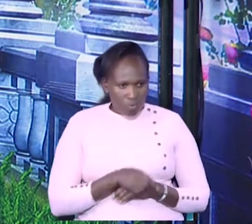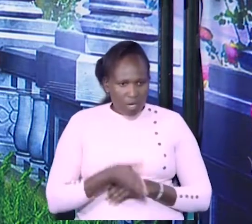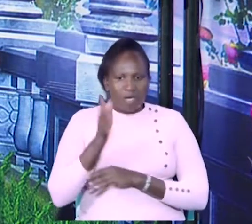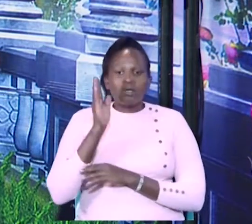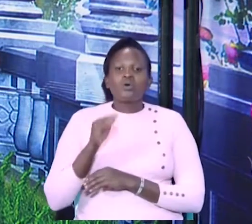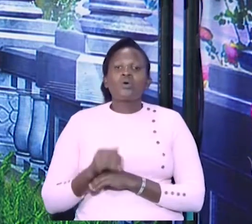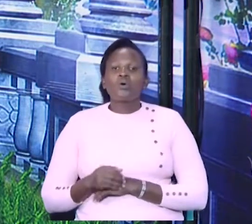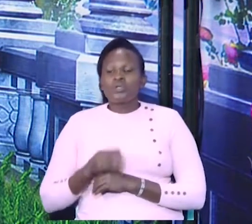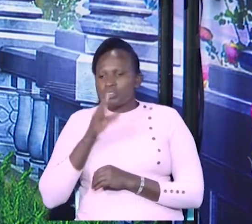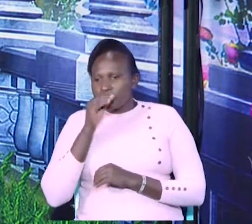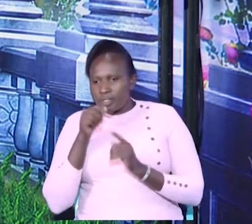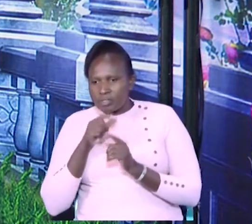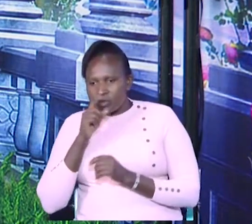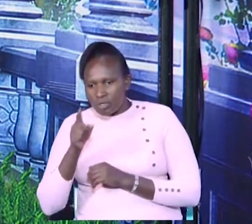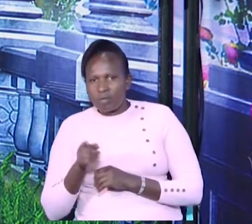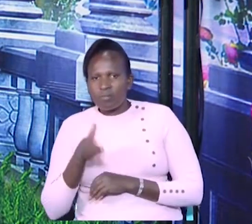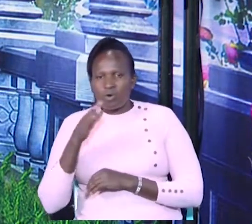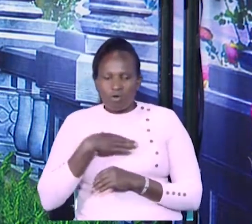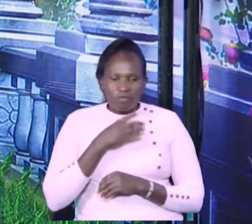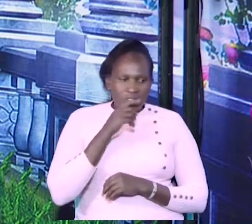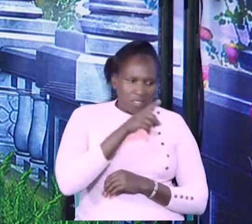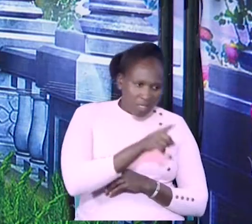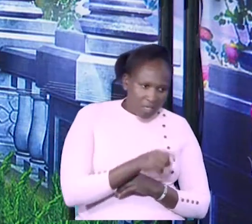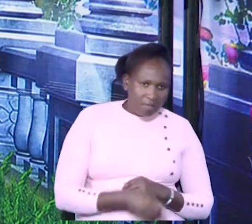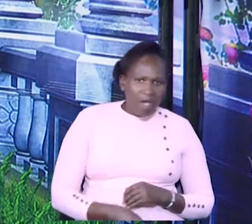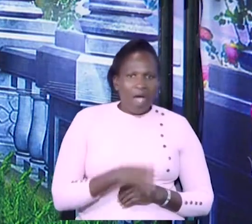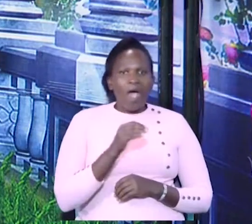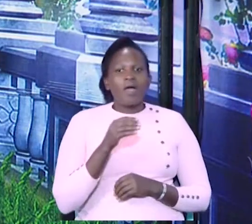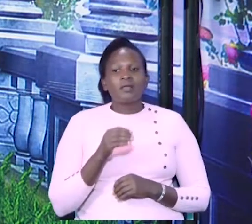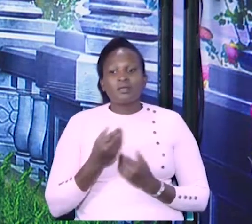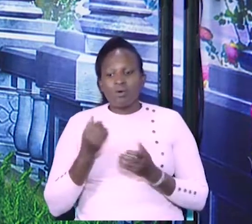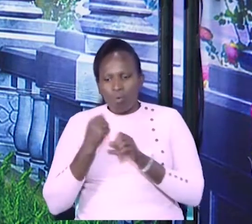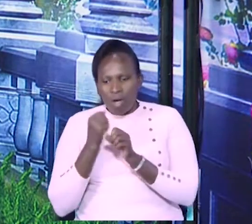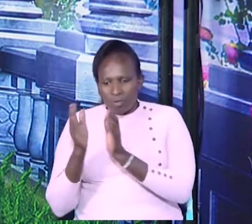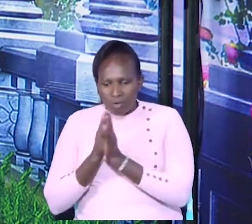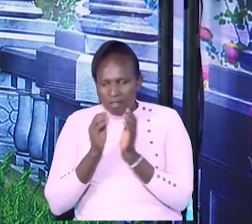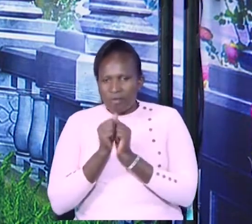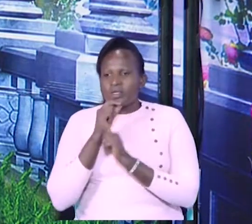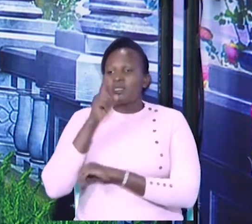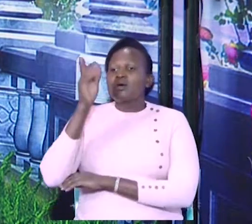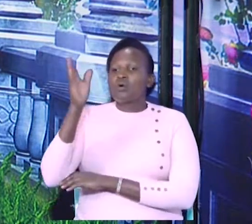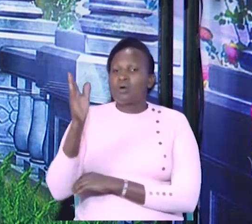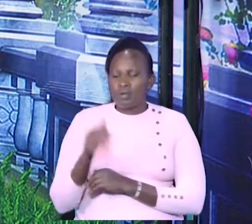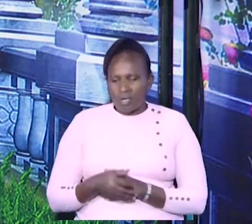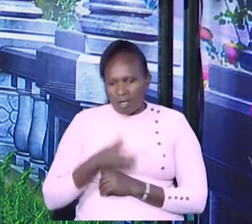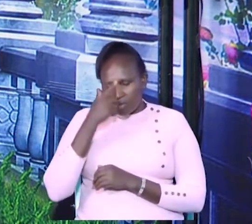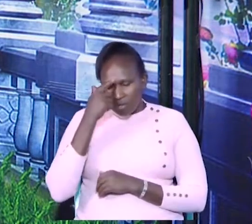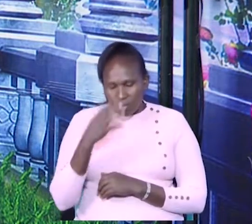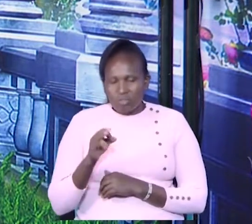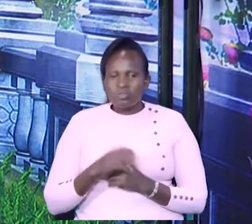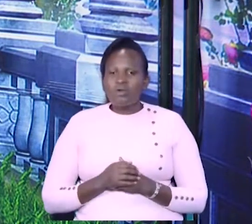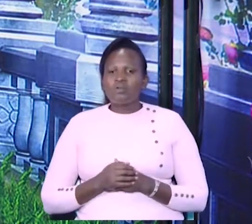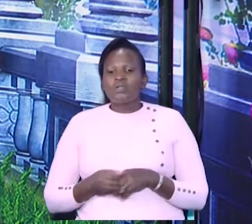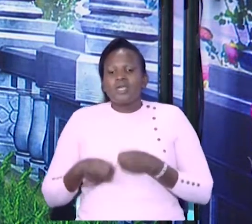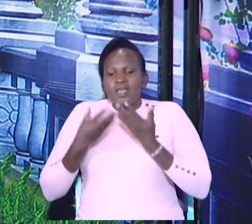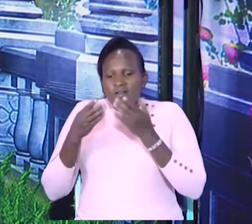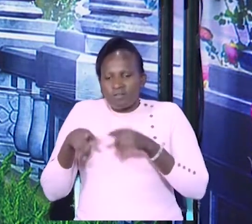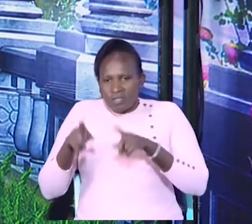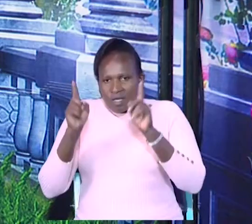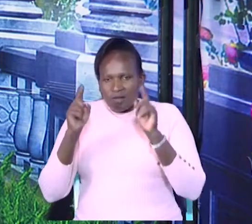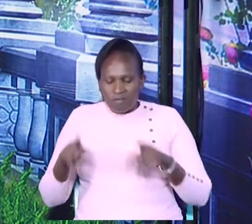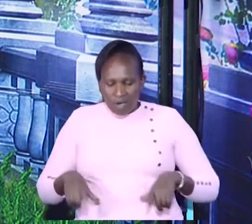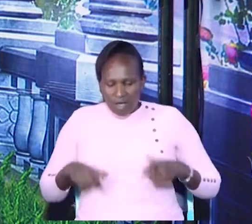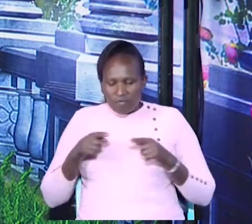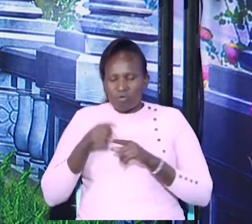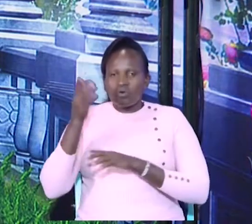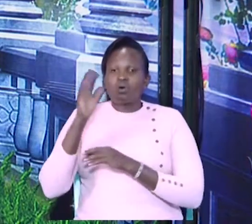alikuwa anamuongelesha, Mungu alikuwa anamtembelea, na walikuwa nafanya kazi na Mungu kwa sababu ya alikuwa amejipatiana maisha yake